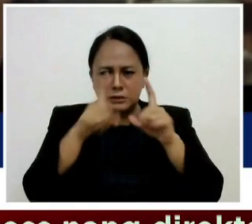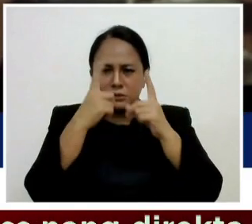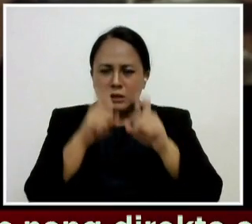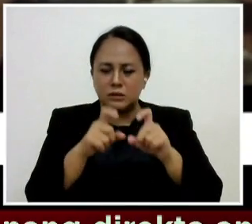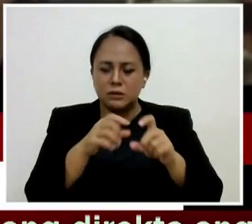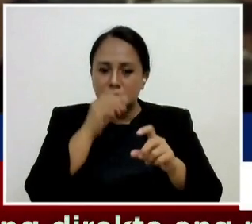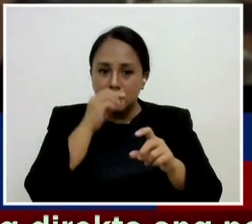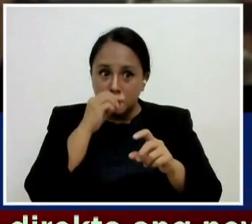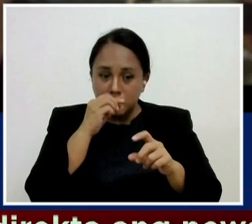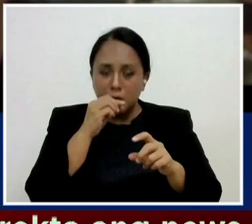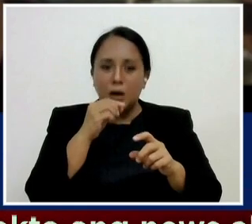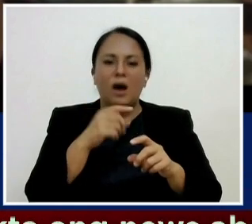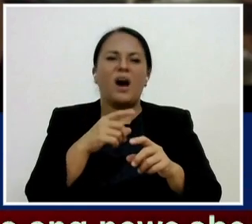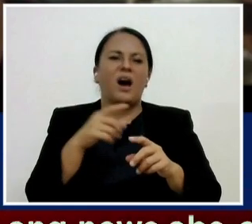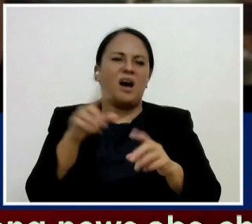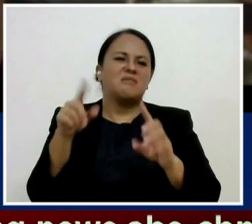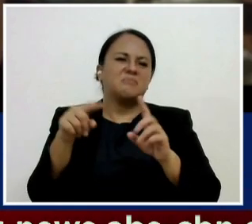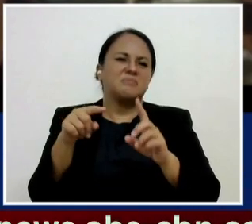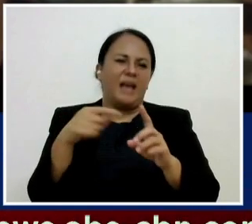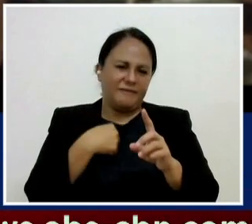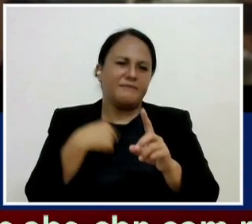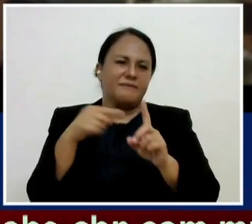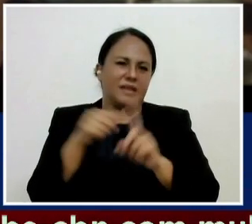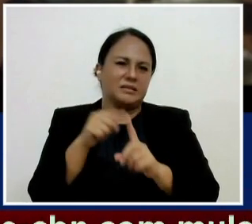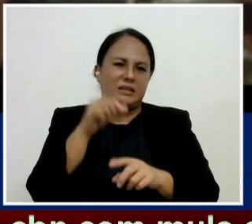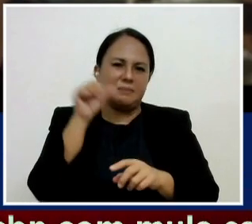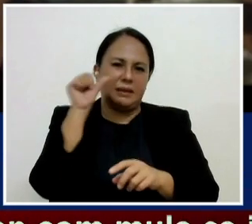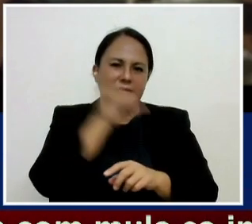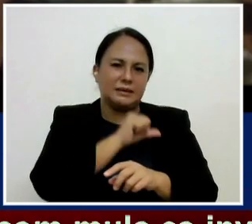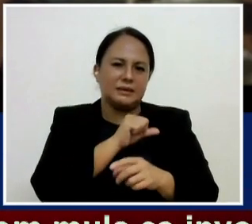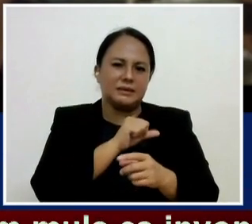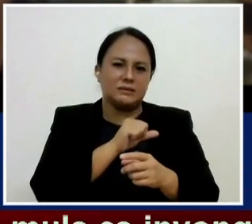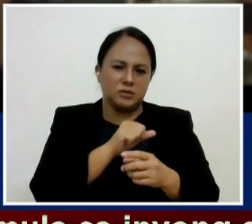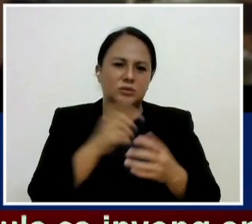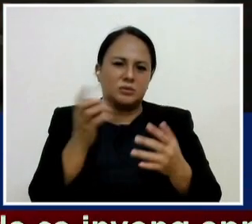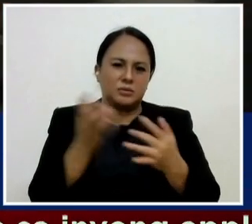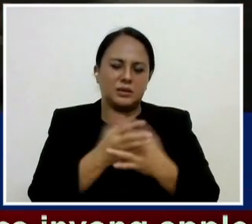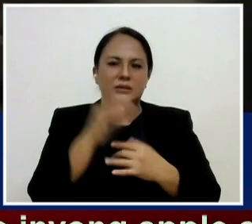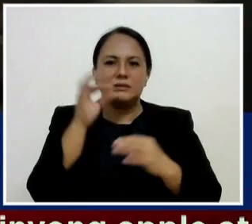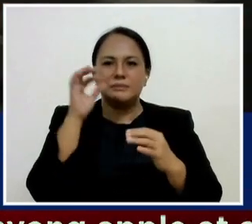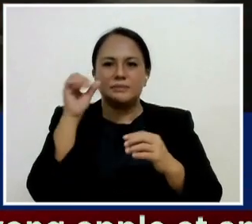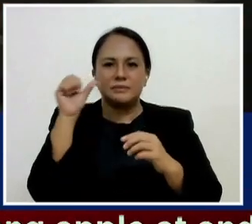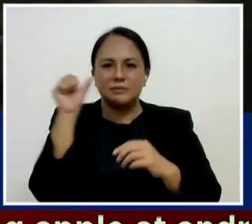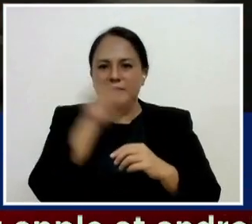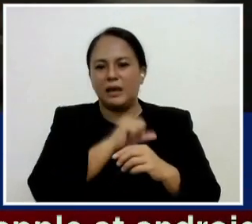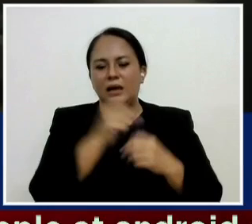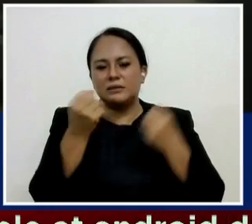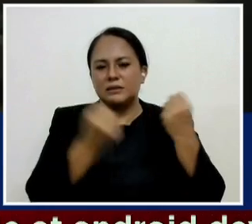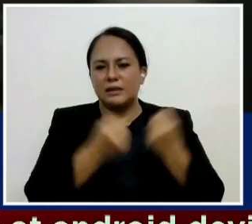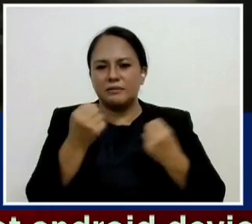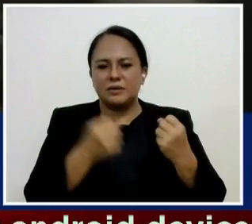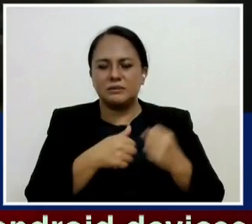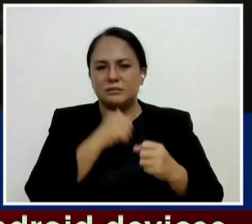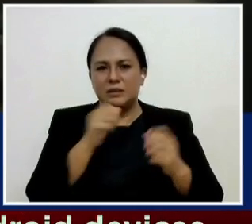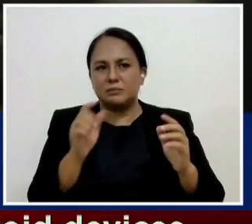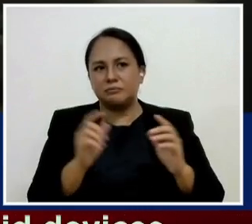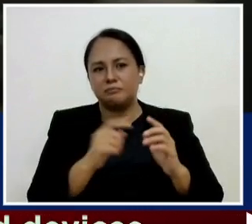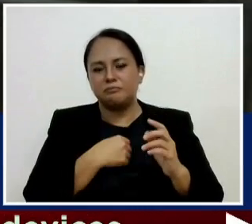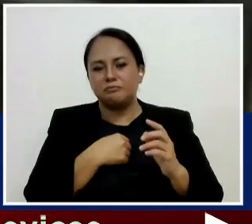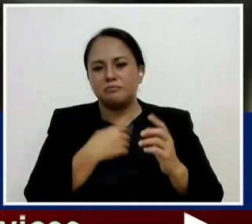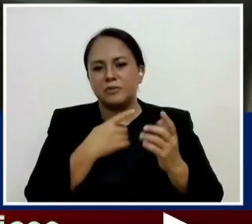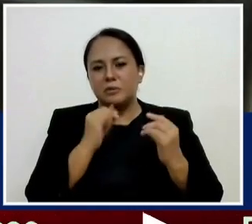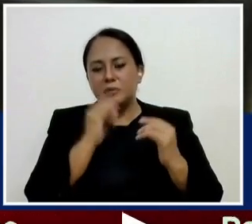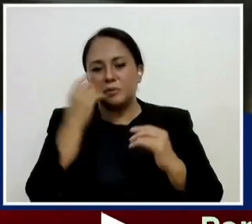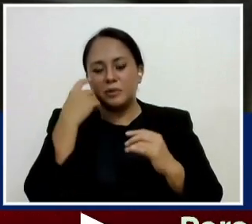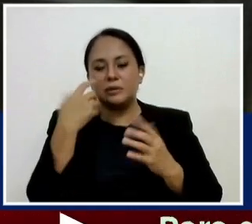lasing, nakainom. Mm-hmm. So, may kaso din siyang drunk driving. Tumangging humarap sa camera ang suspect na kasalukuyan